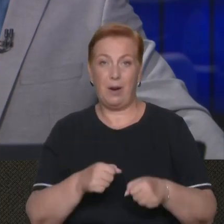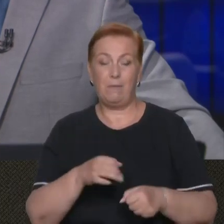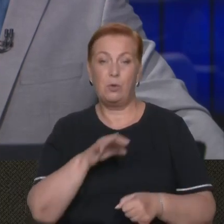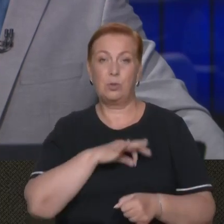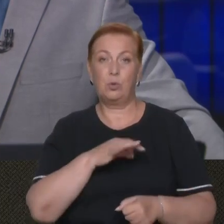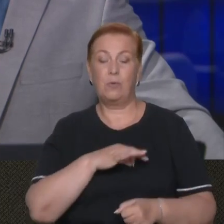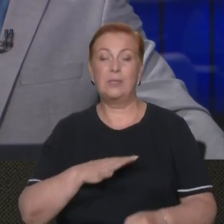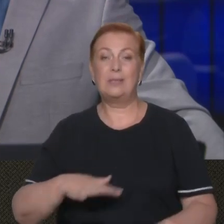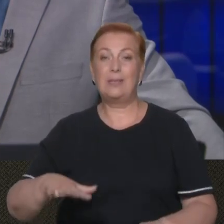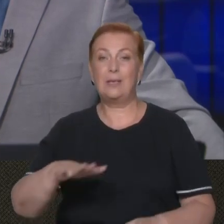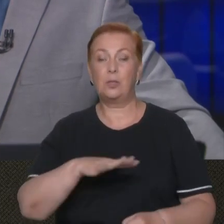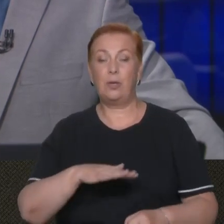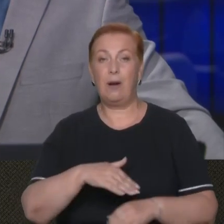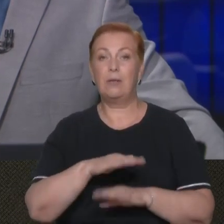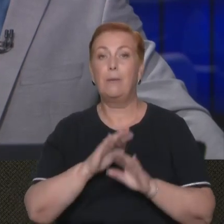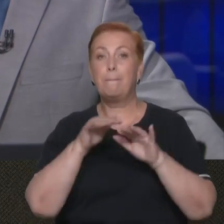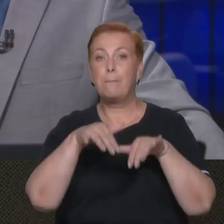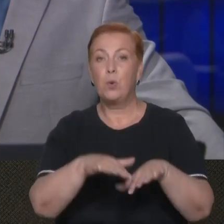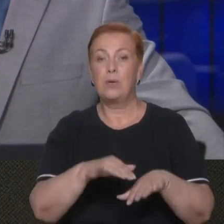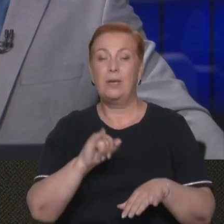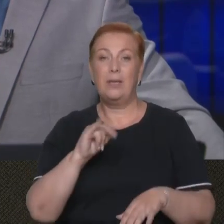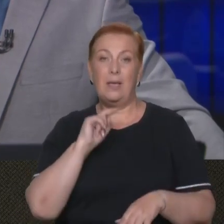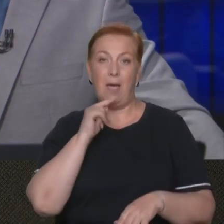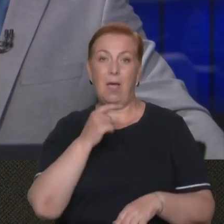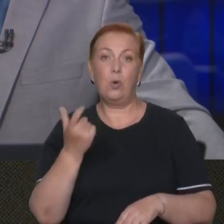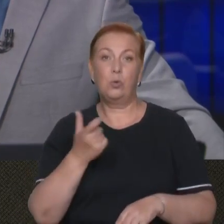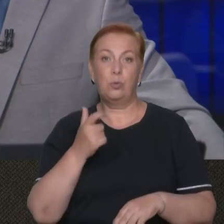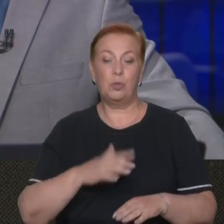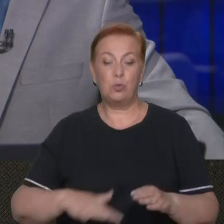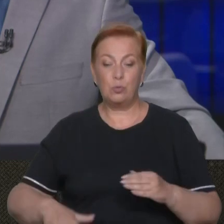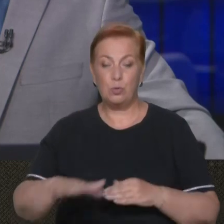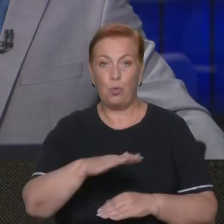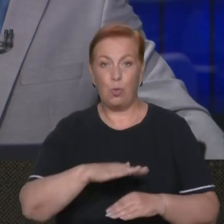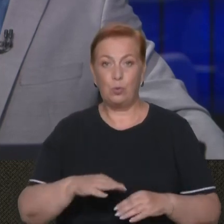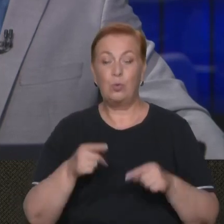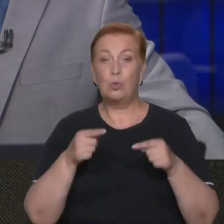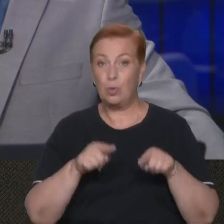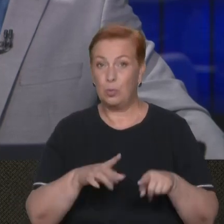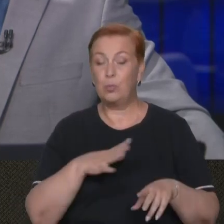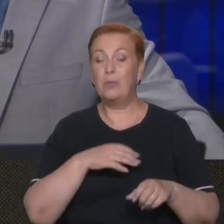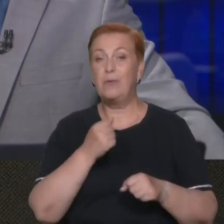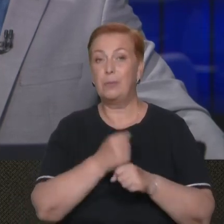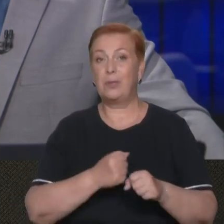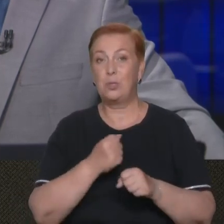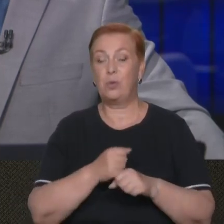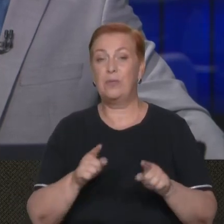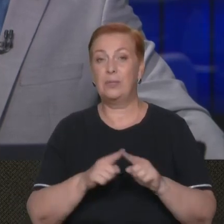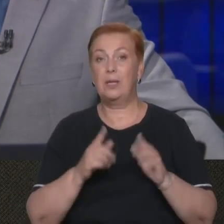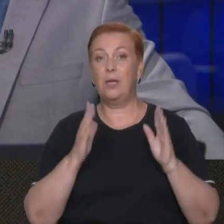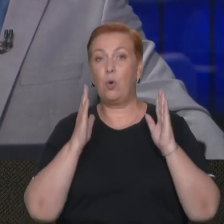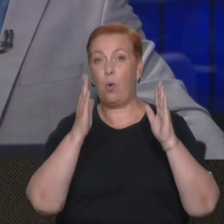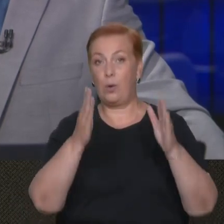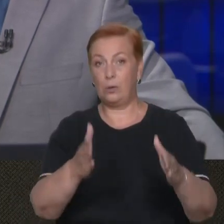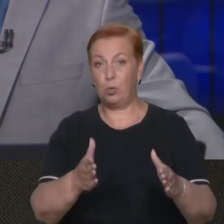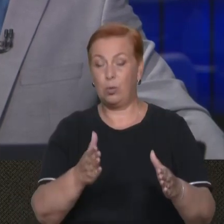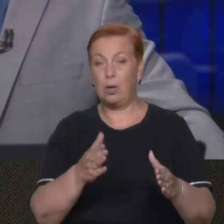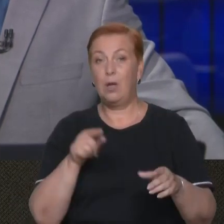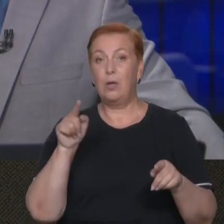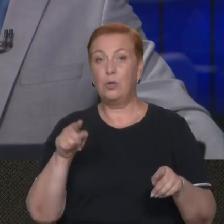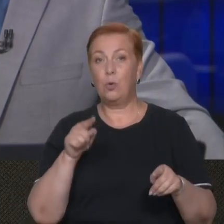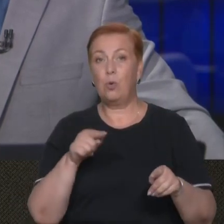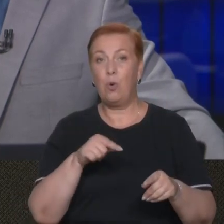і виключно морську економічну зону. Саме тому був відпрацьований такий коридор, його координати